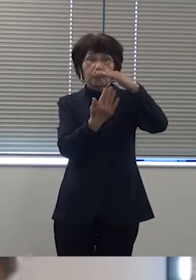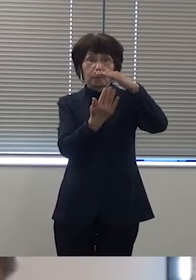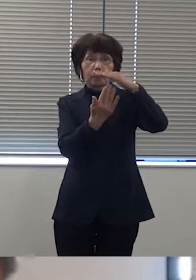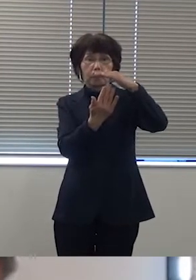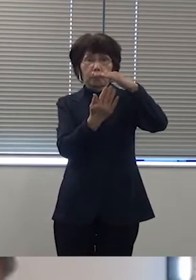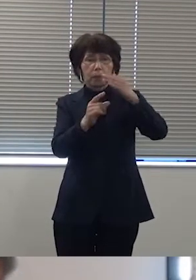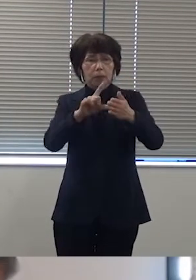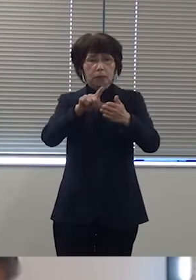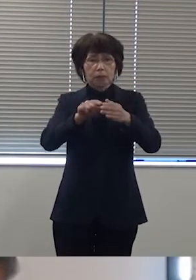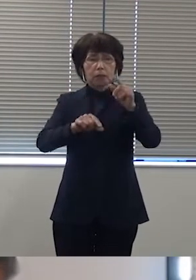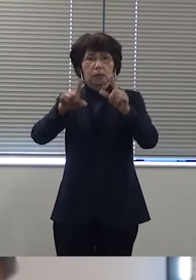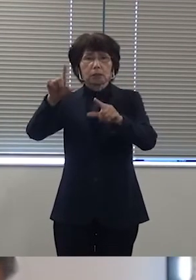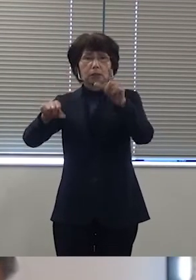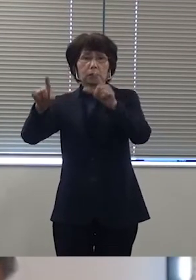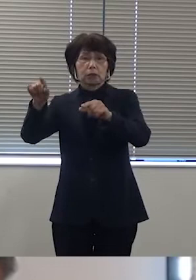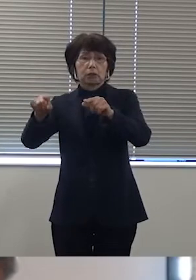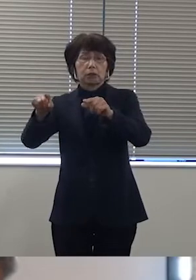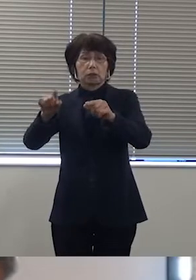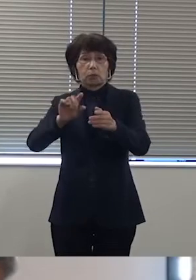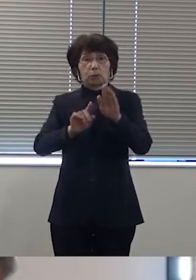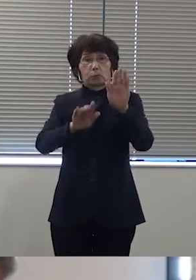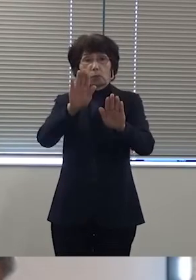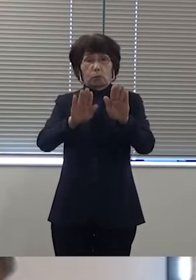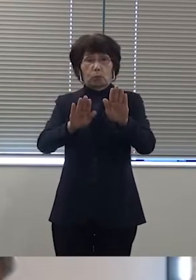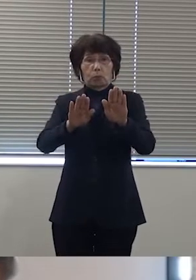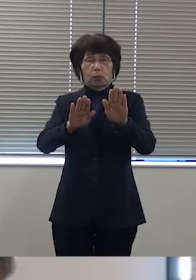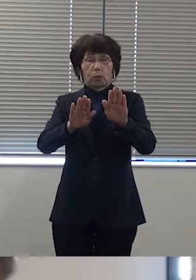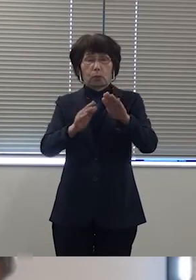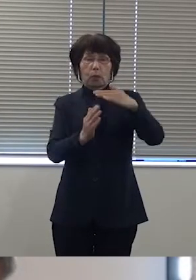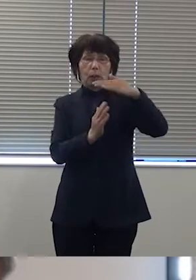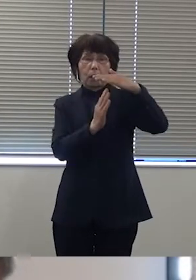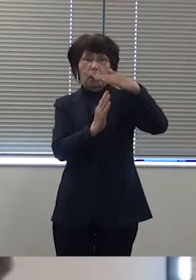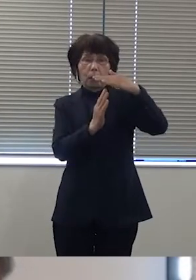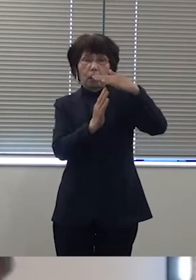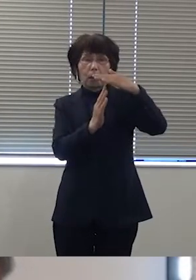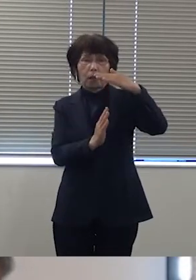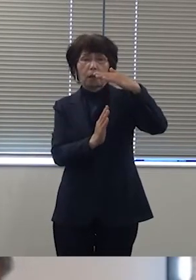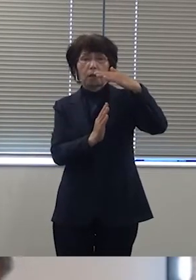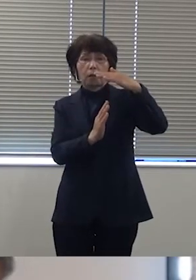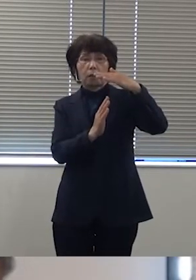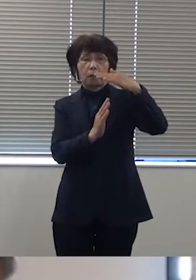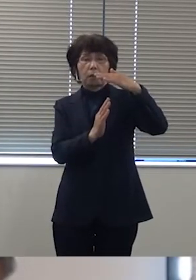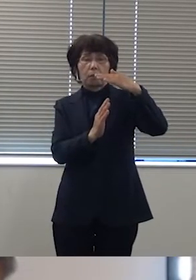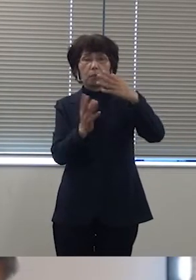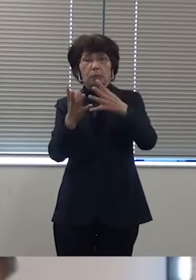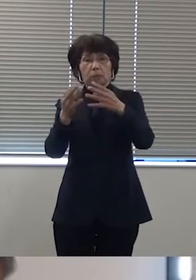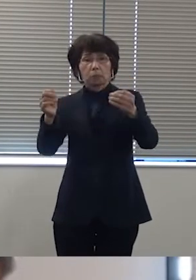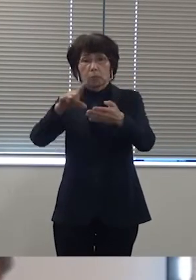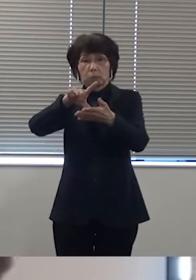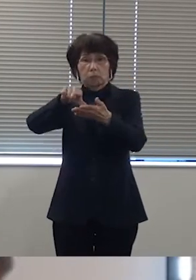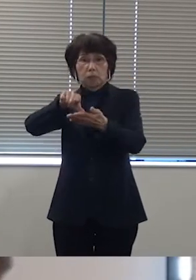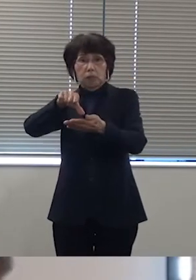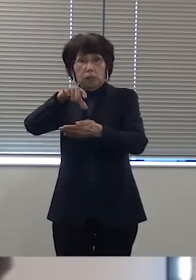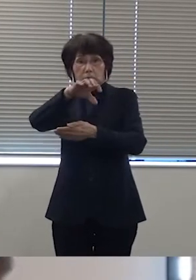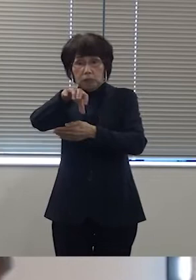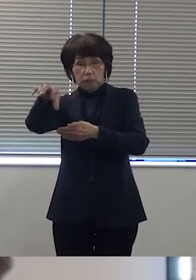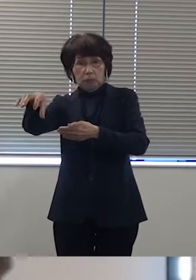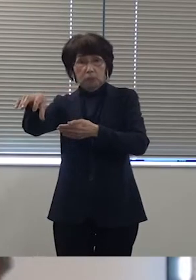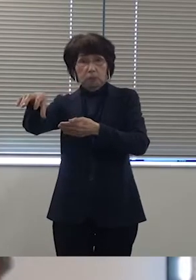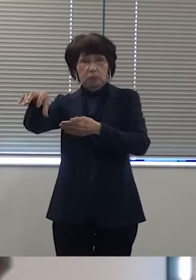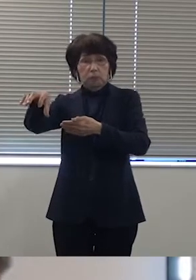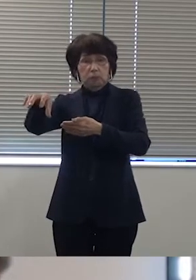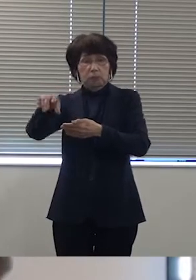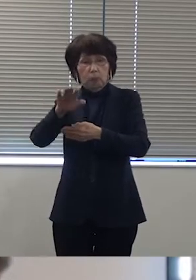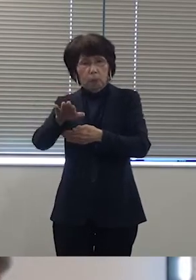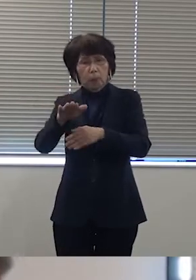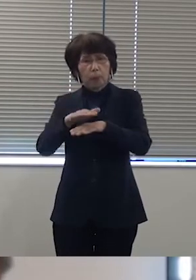きい、多い地域とか、をまあどうしていくかとかいうふうにちょっとブロックを絞り込んでいかんの、絞り込んでいかん